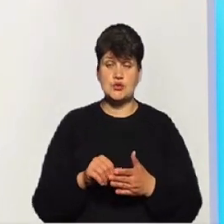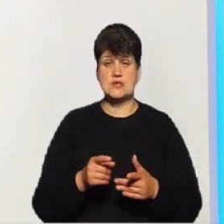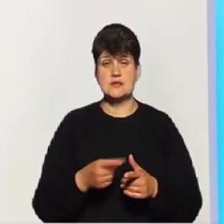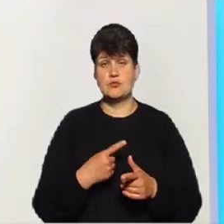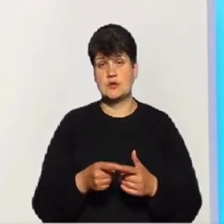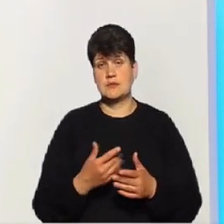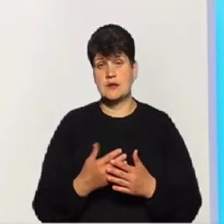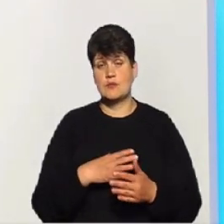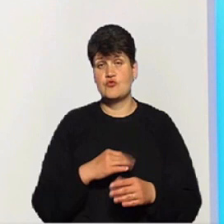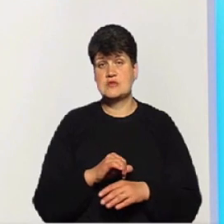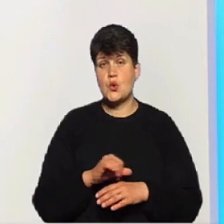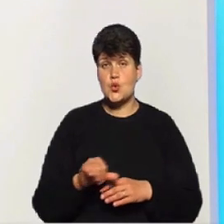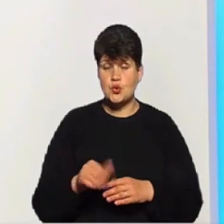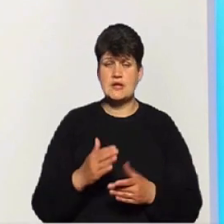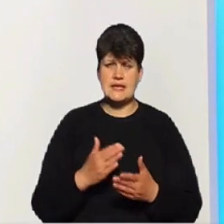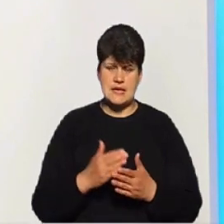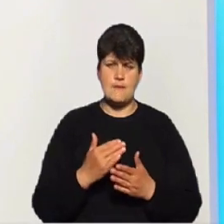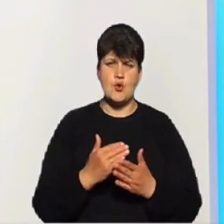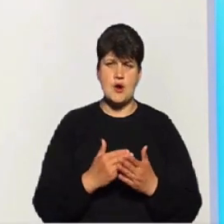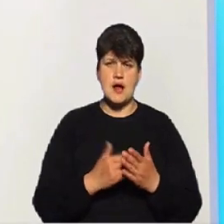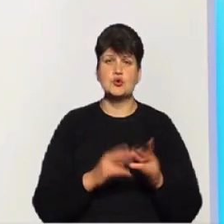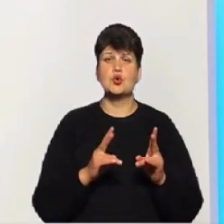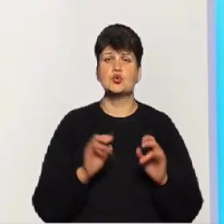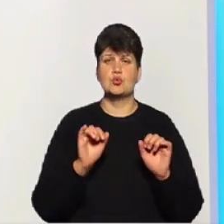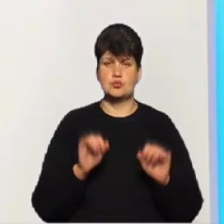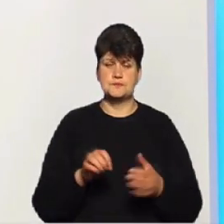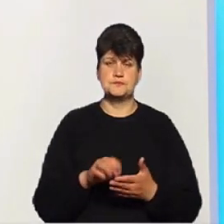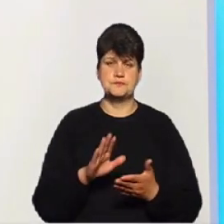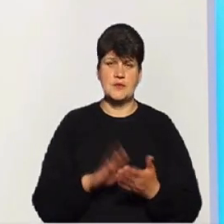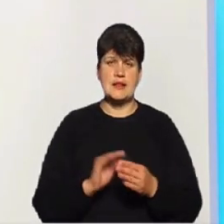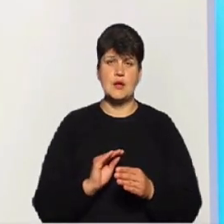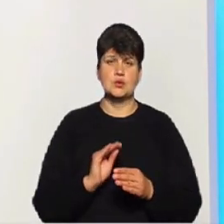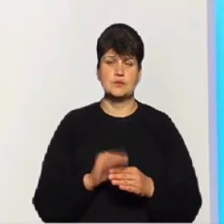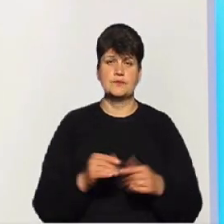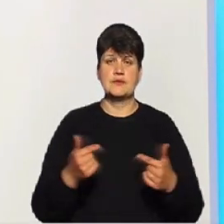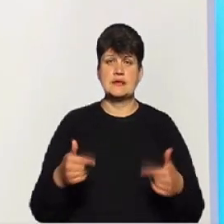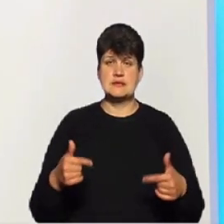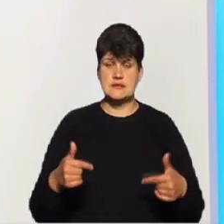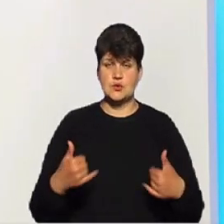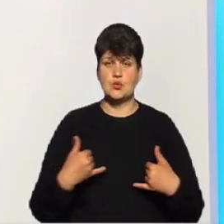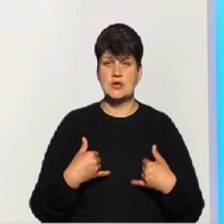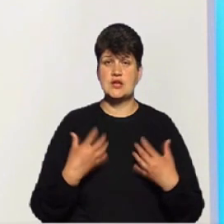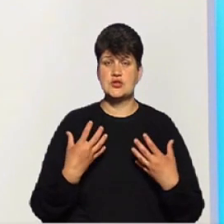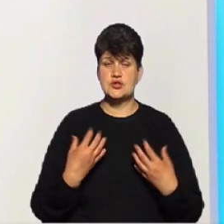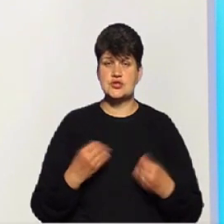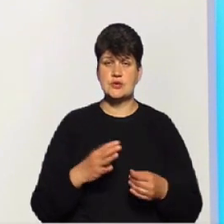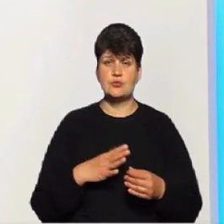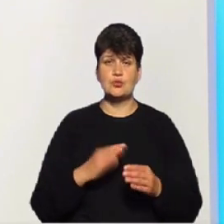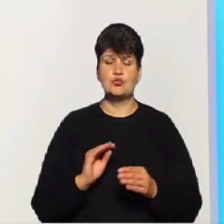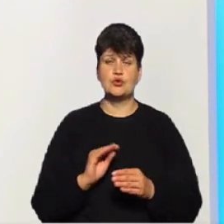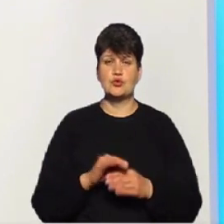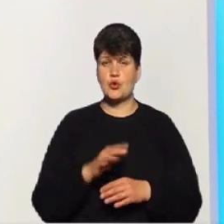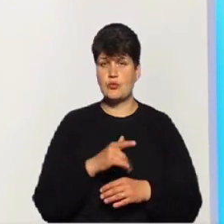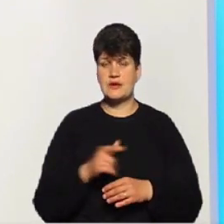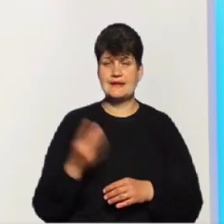порядок, які категорії учасників могли зареєструватися на додаткову сесію, адже в нас ще був додатковий період реєстрації з 3 травня